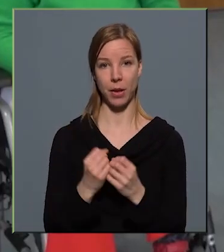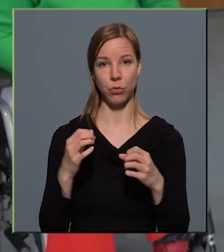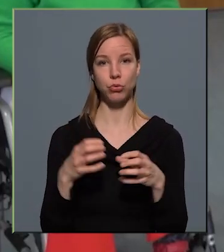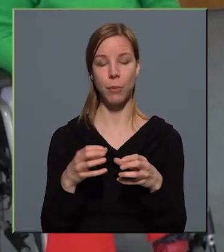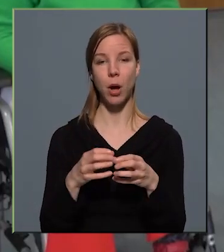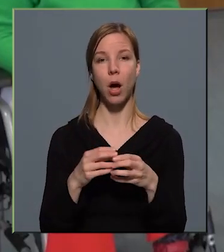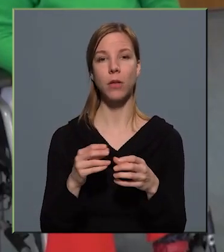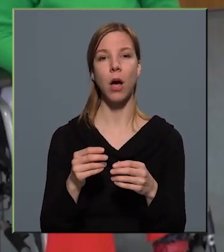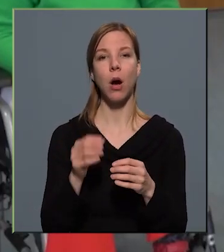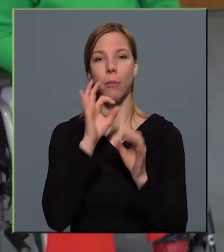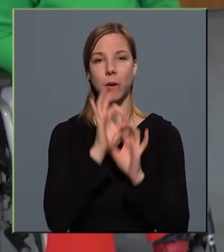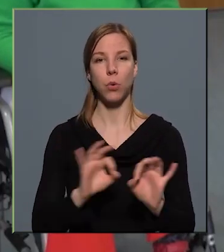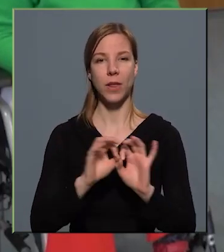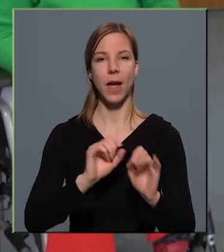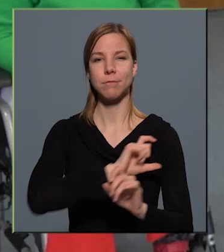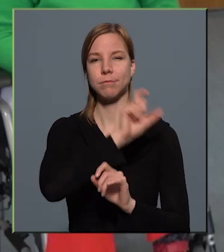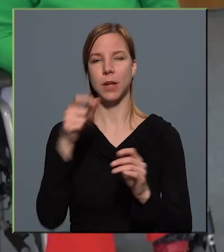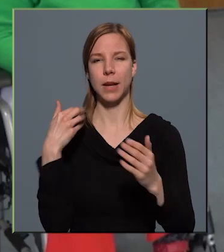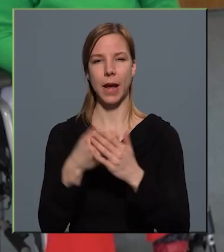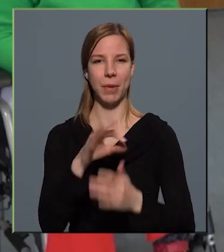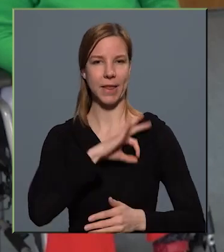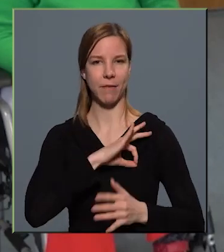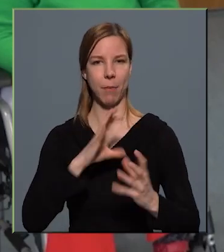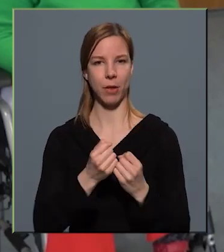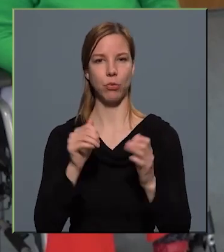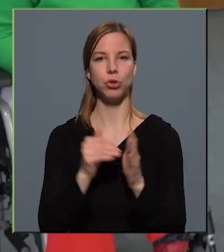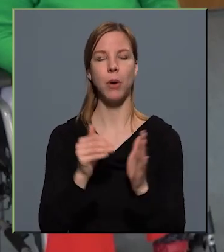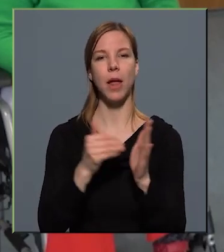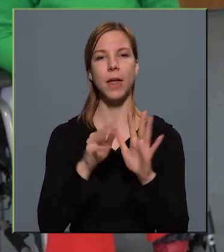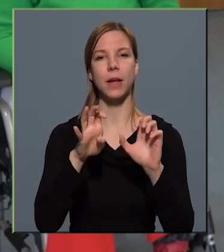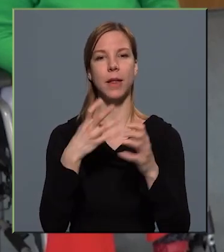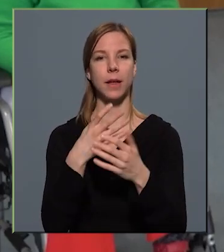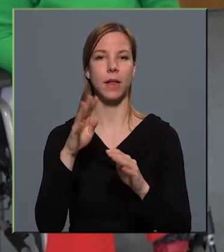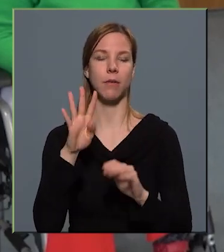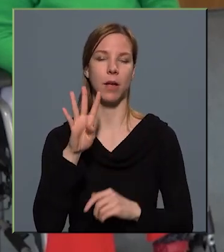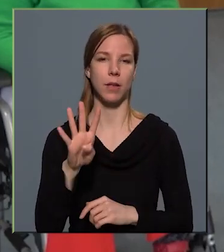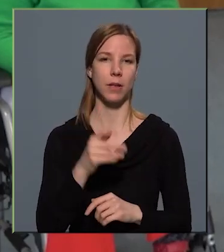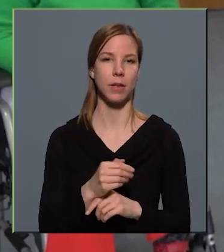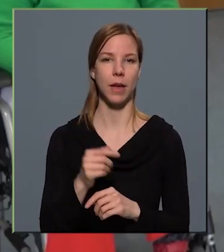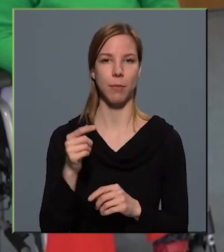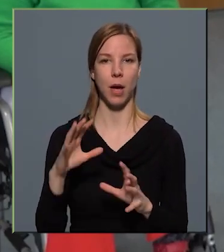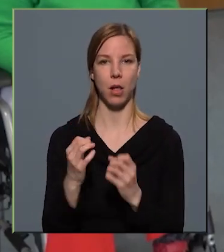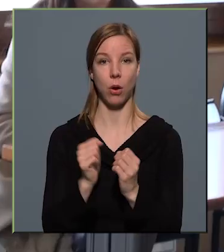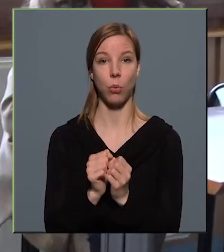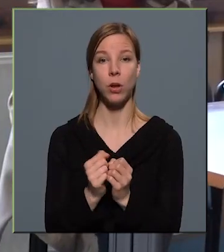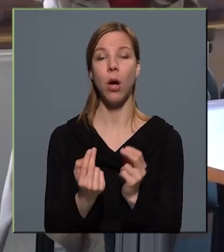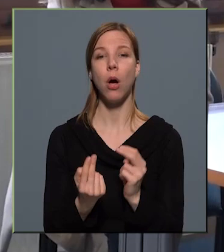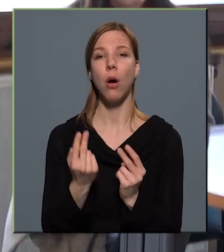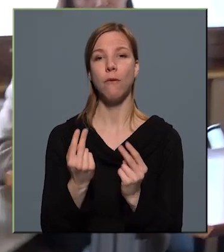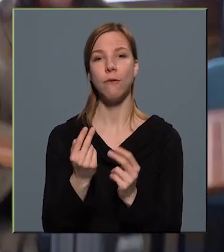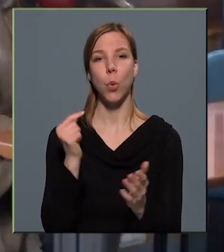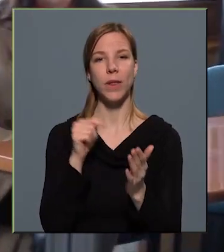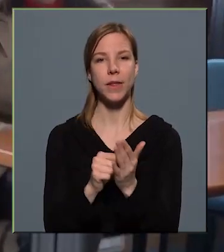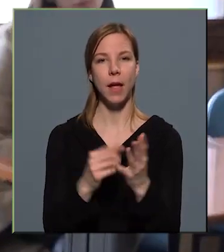mentőcsoportja. 1994. december 5-én alakult, és a fő célja az eltűnt személyek felkutatása országon